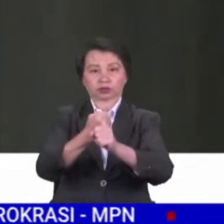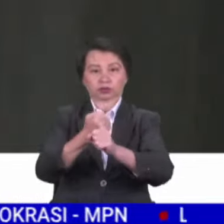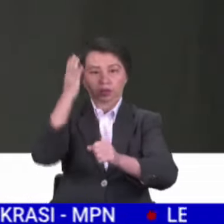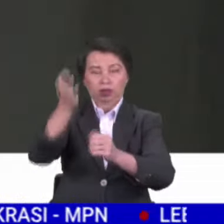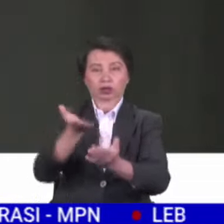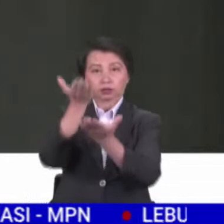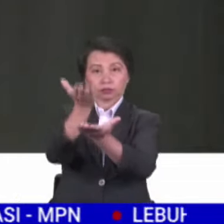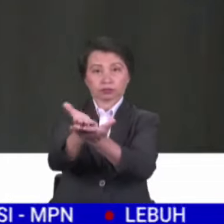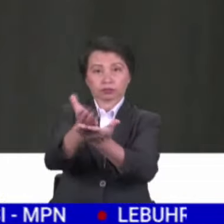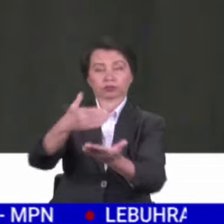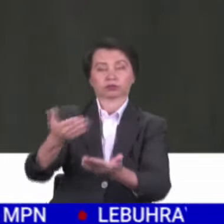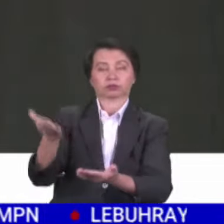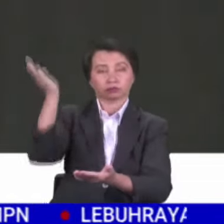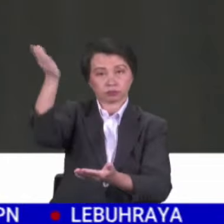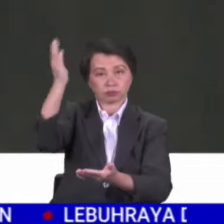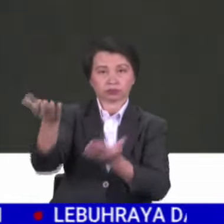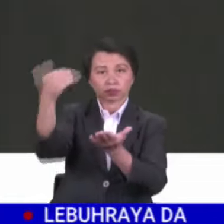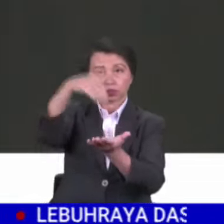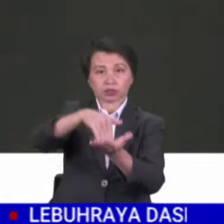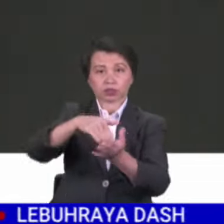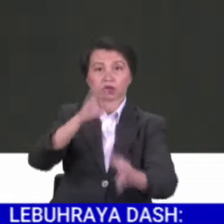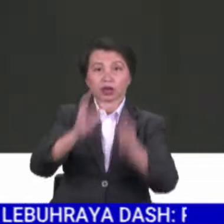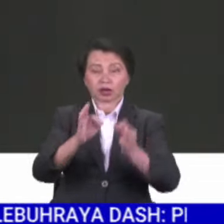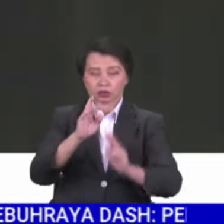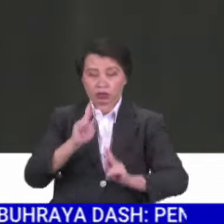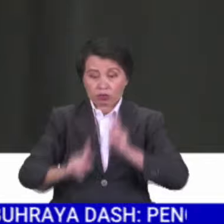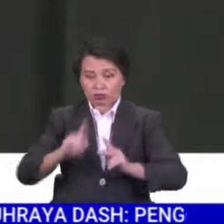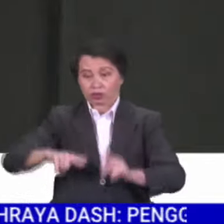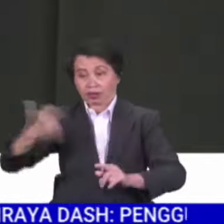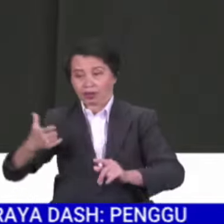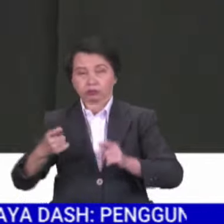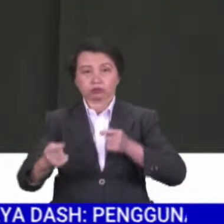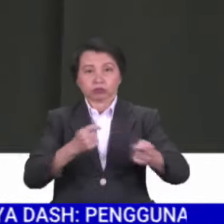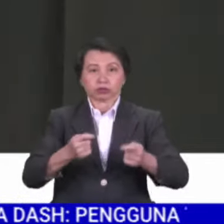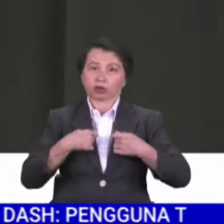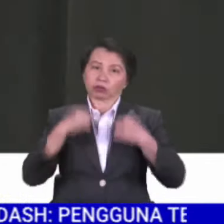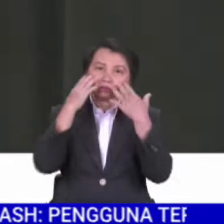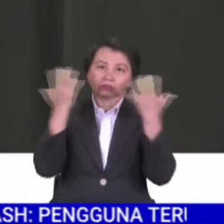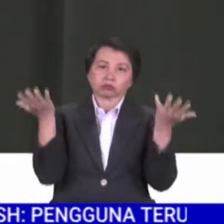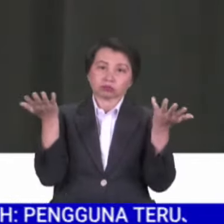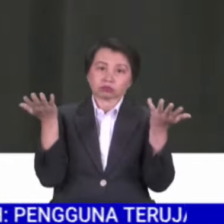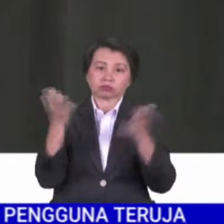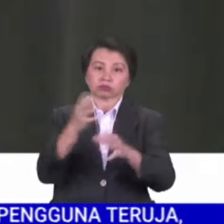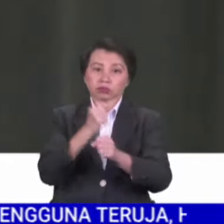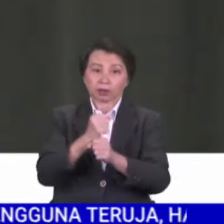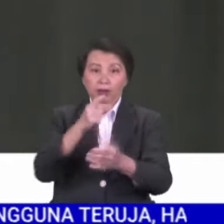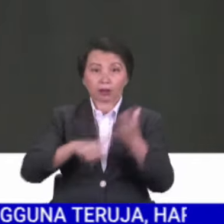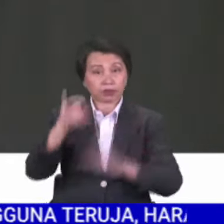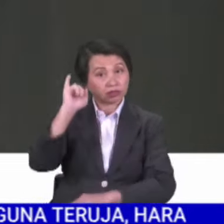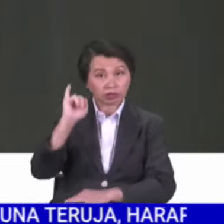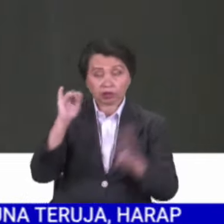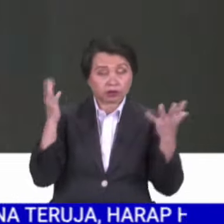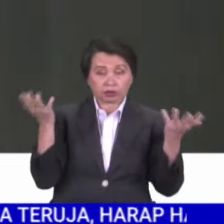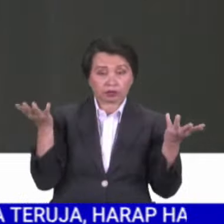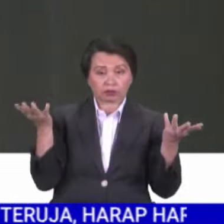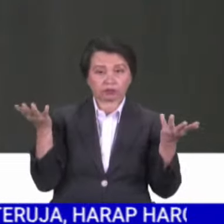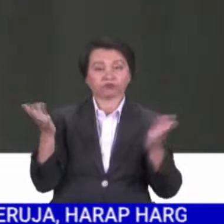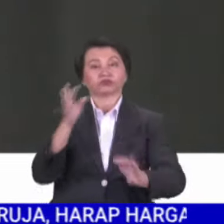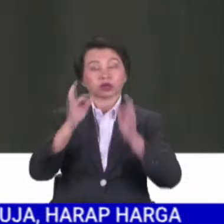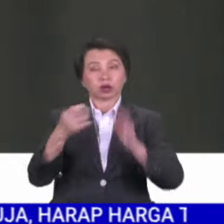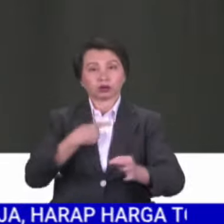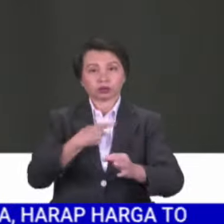sekali. Jadi kalau orang lain merintah, saya tak jamin lah dapat apa yang dijanjikan.